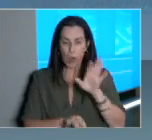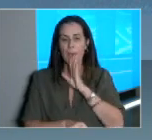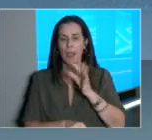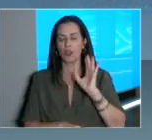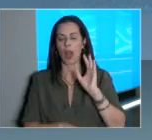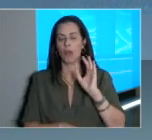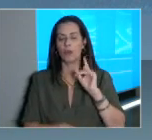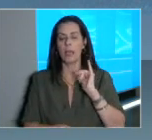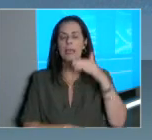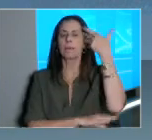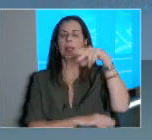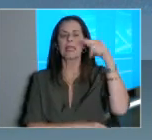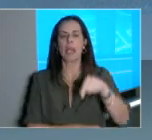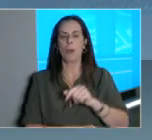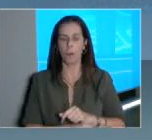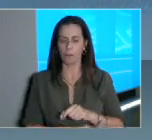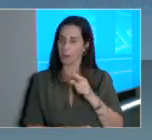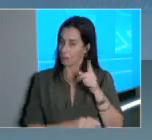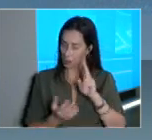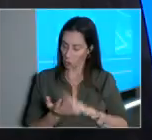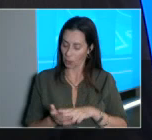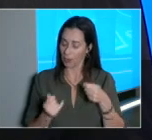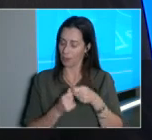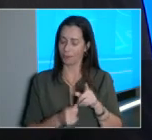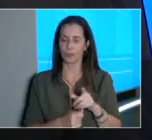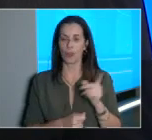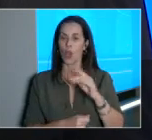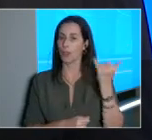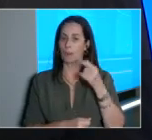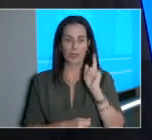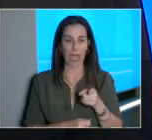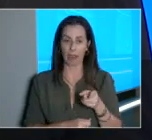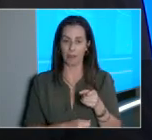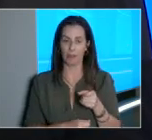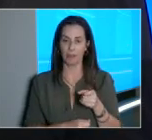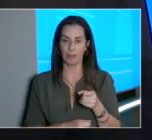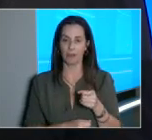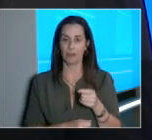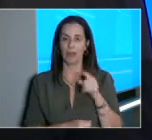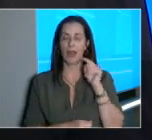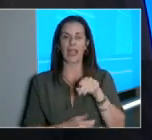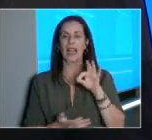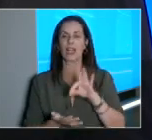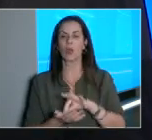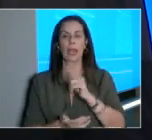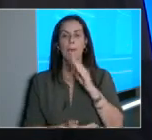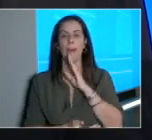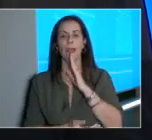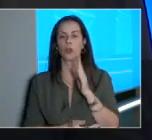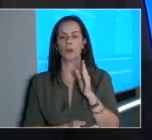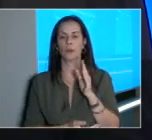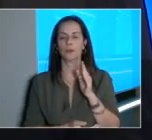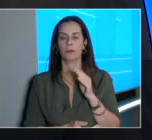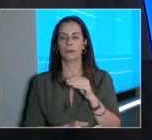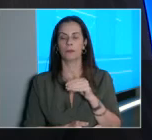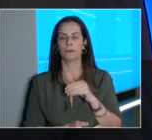בבחירות הקרובות האלה, איזה מדינה תהיה פה? הם צודקים במובן הזה, תראה, לא תמיד צריך ללכת לנקודה הכי בעייתית, מדינת